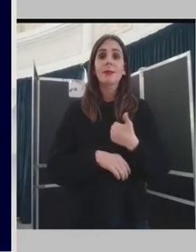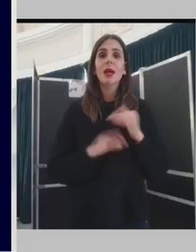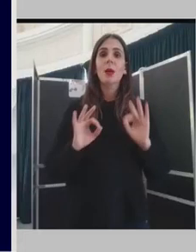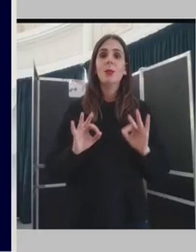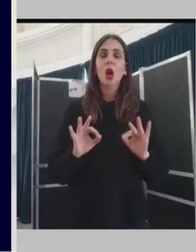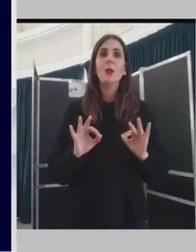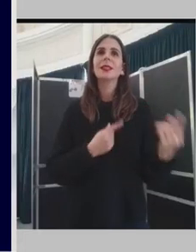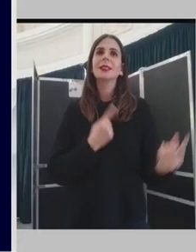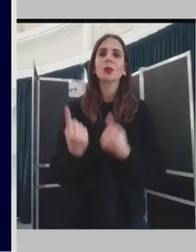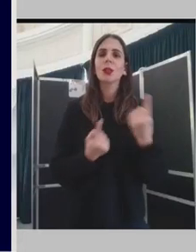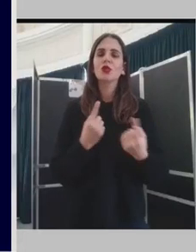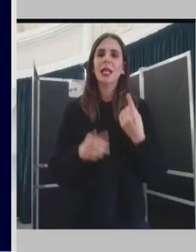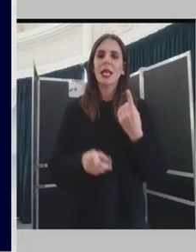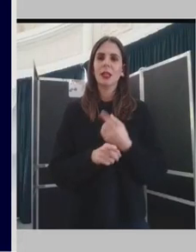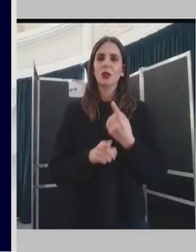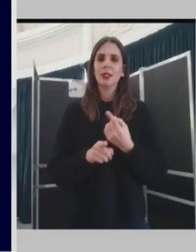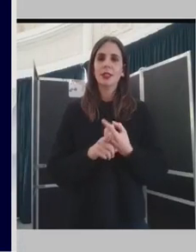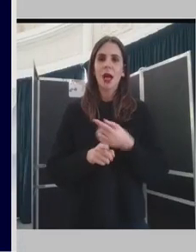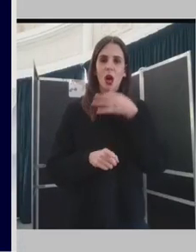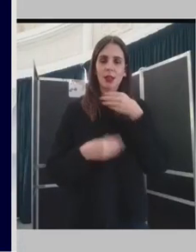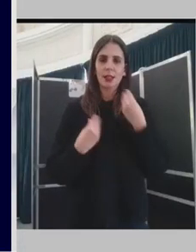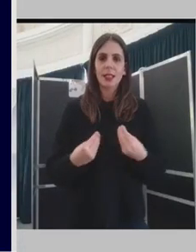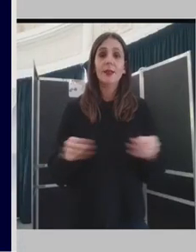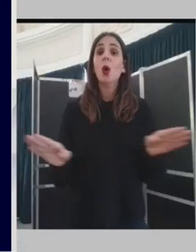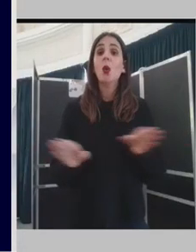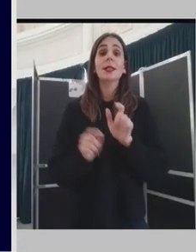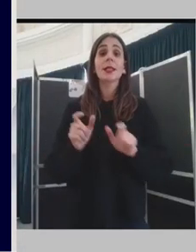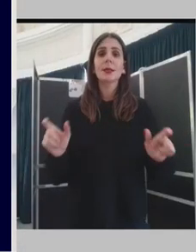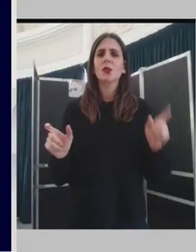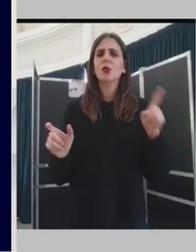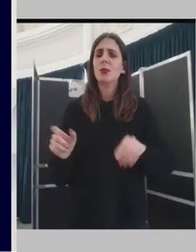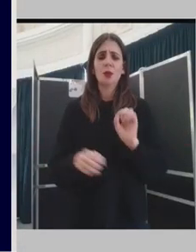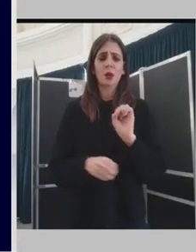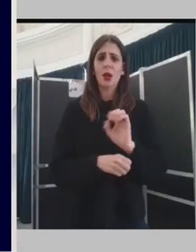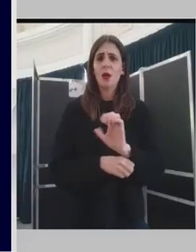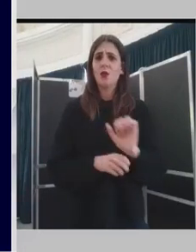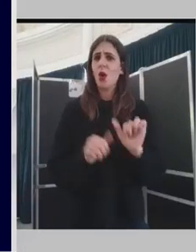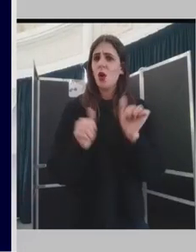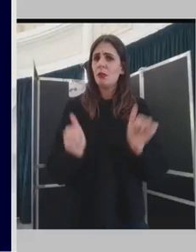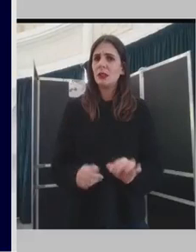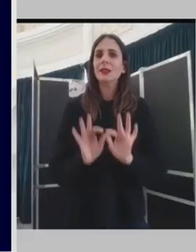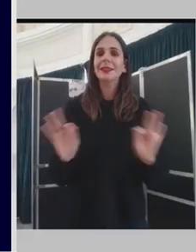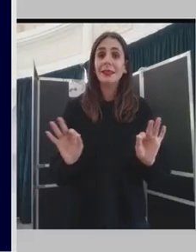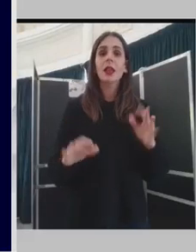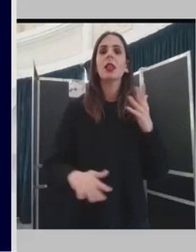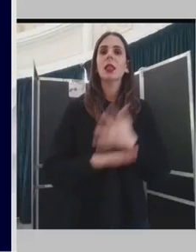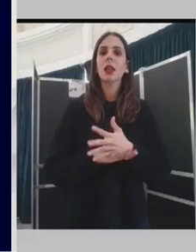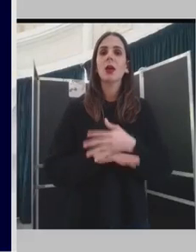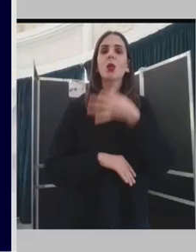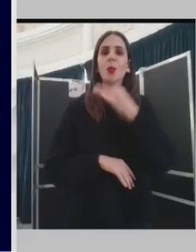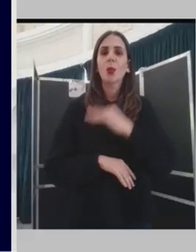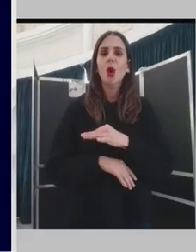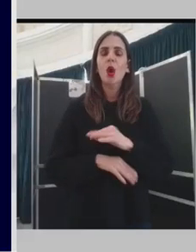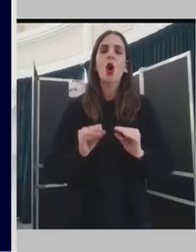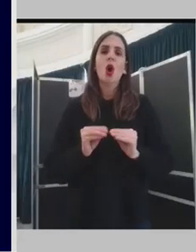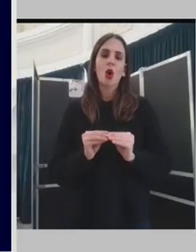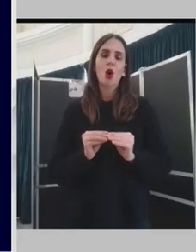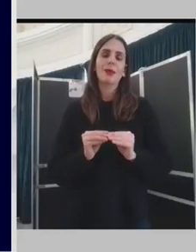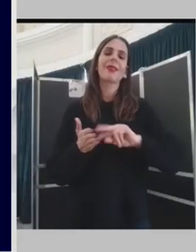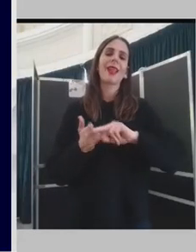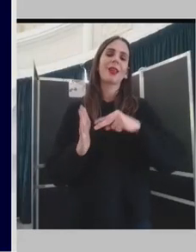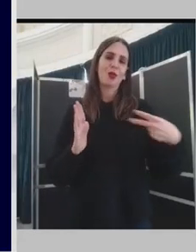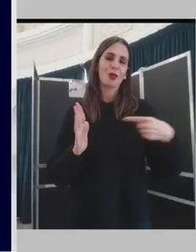necessità consente a qualsiasi persona, anche non formata, di intervenire grazie, come dicevo prima, alla tecnologia